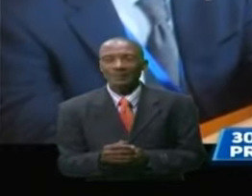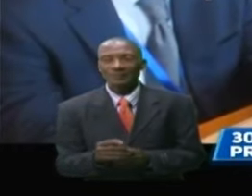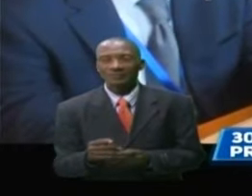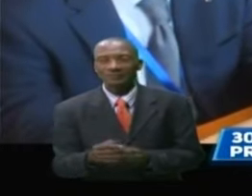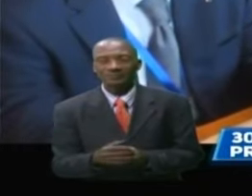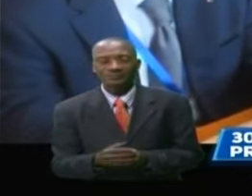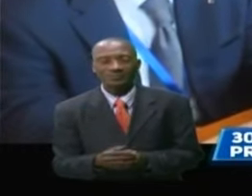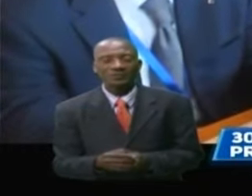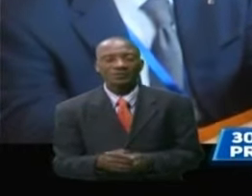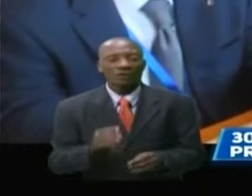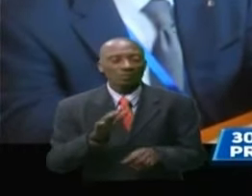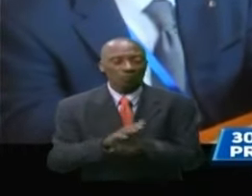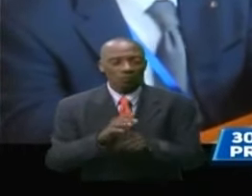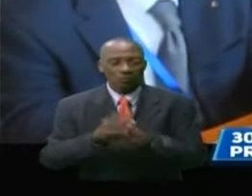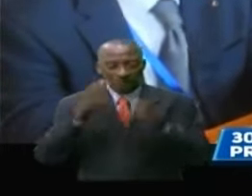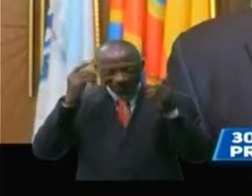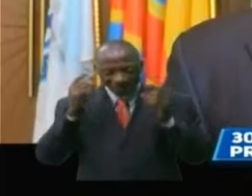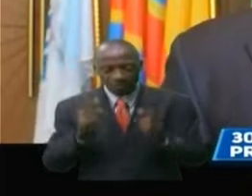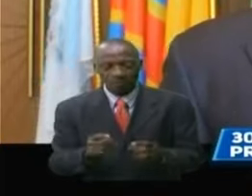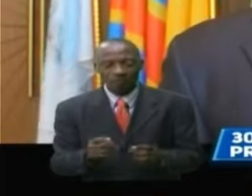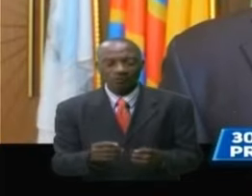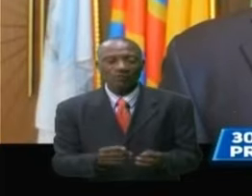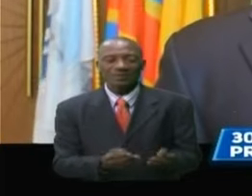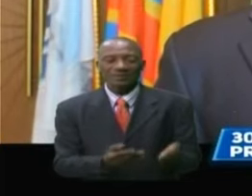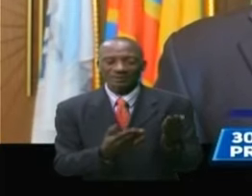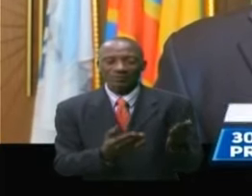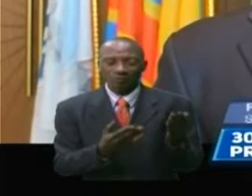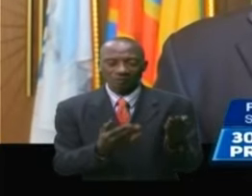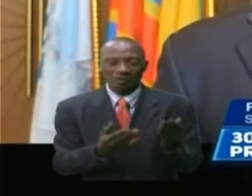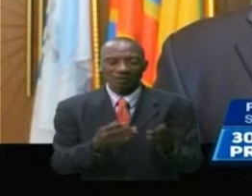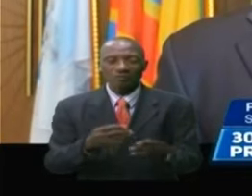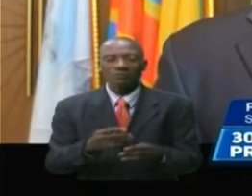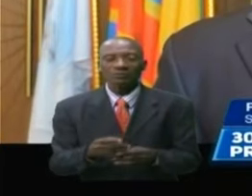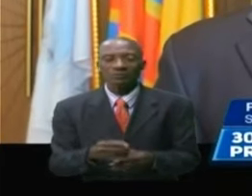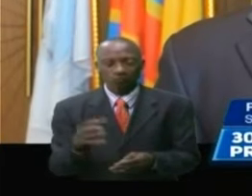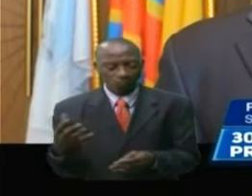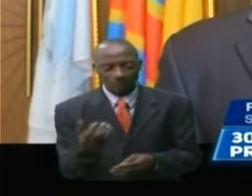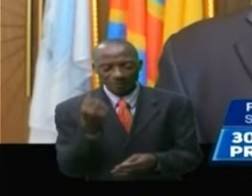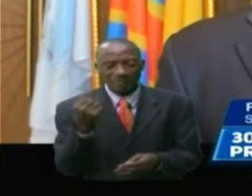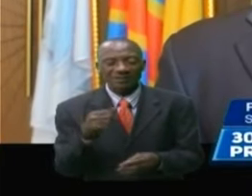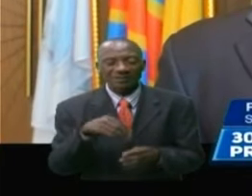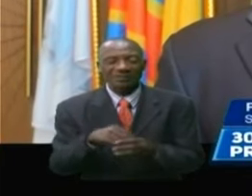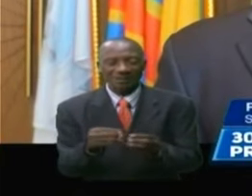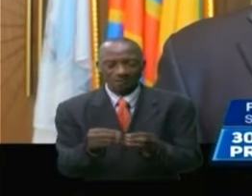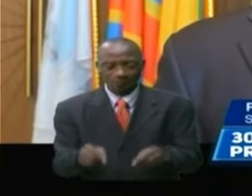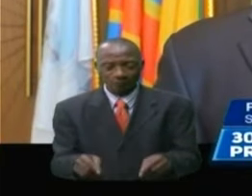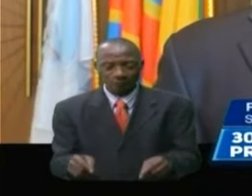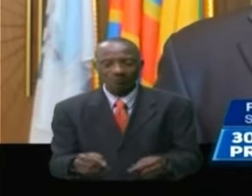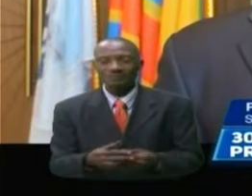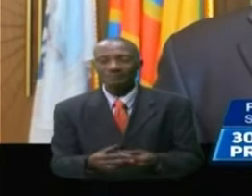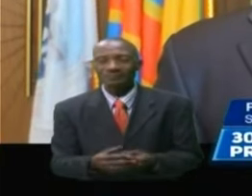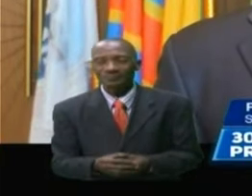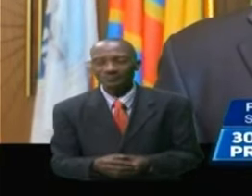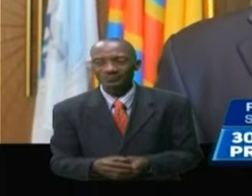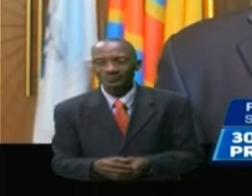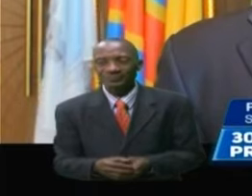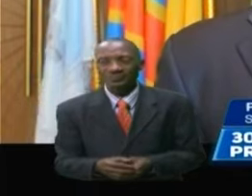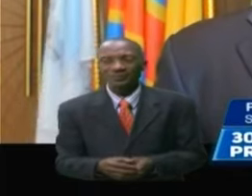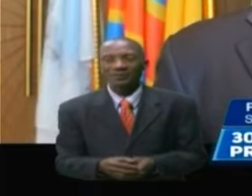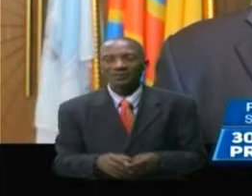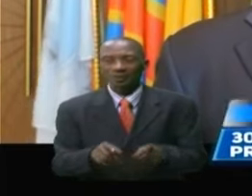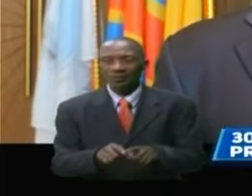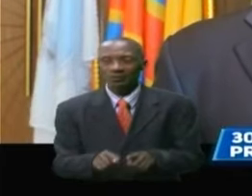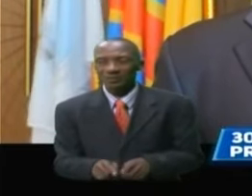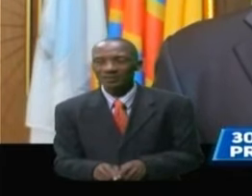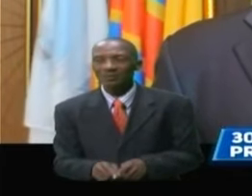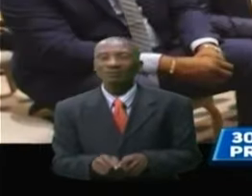y a plusieurs décisions importantes qui doivent être prises ici. L'adoption de l'actuelle forme révisée sur les procédures simplifiées de recoupement